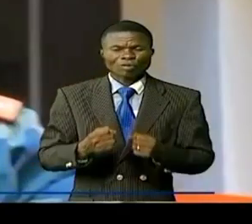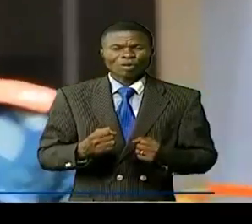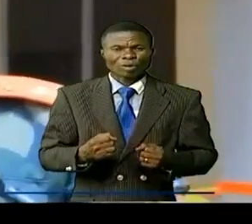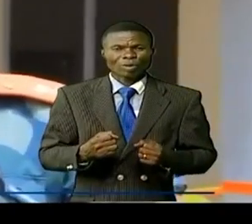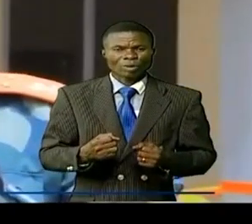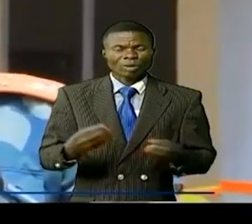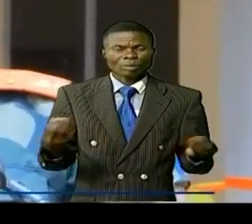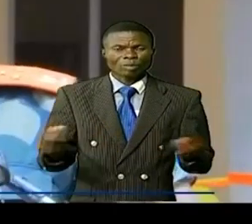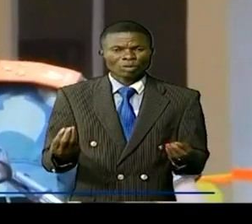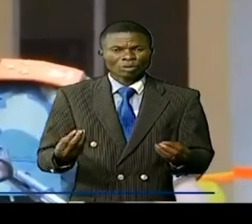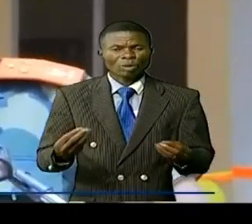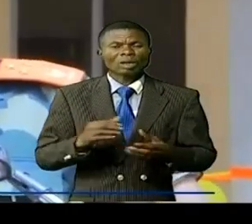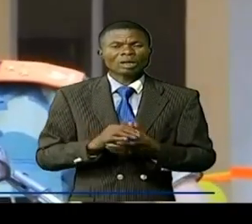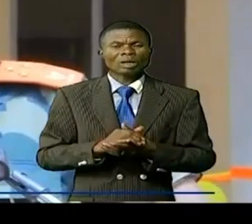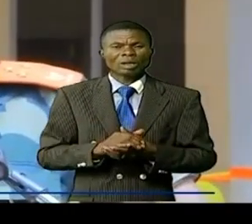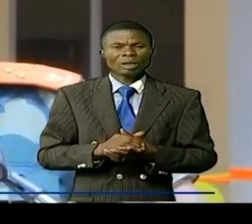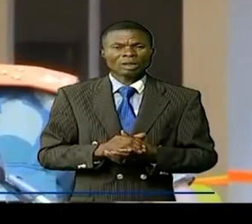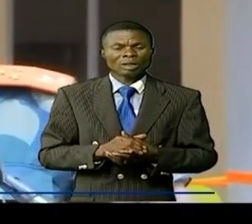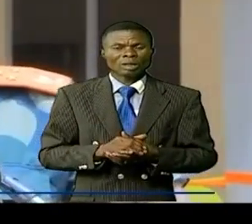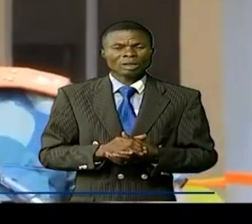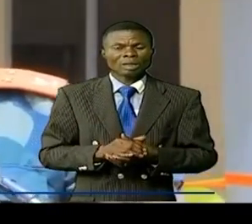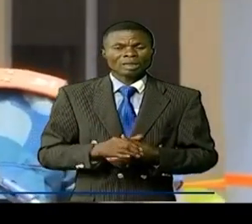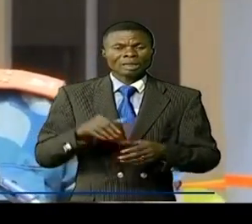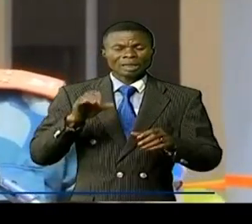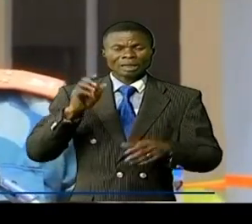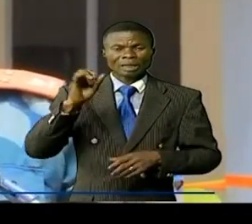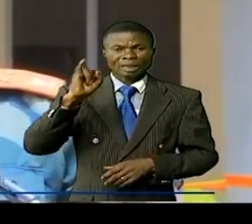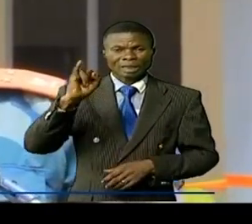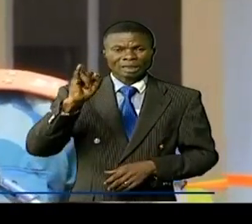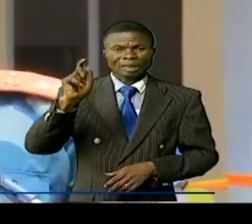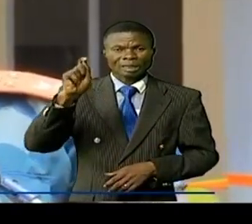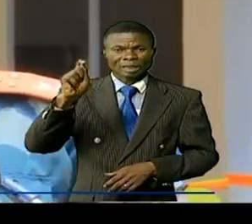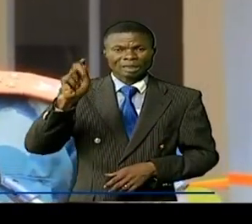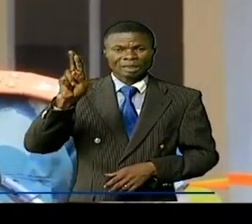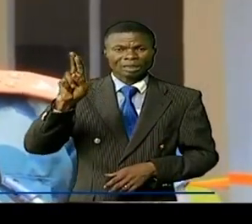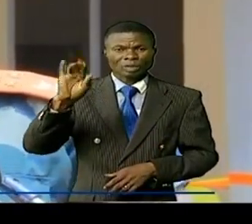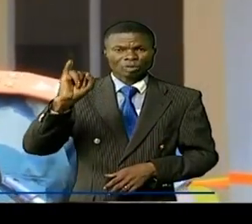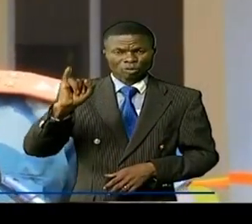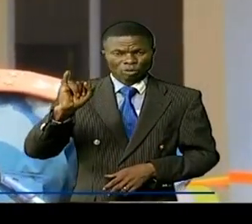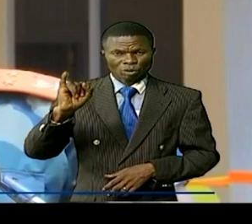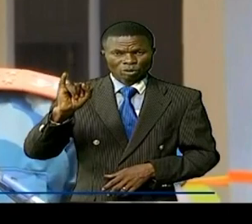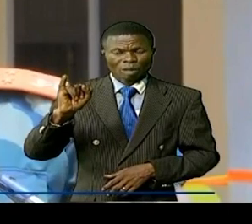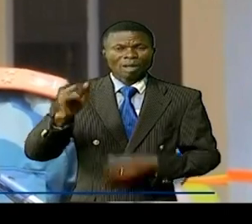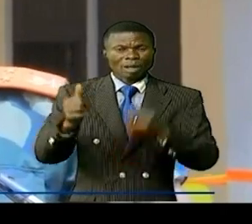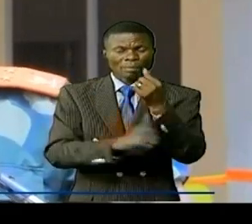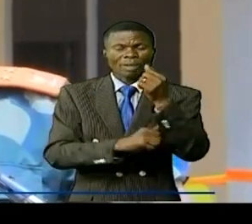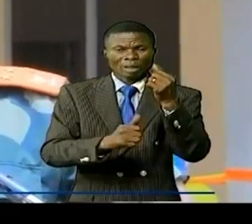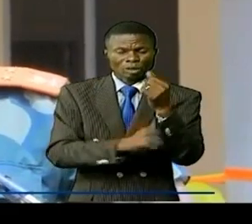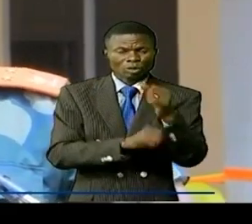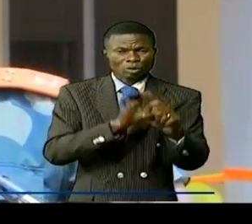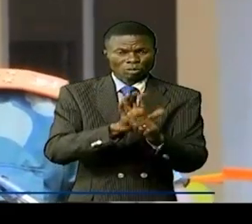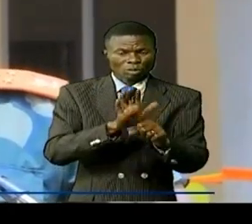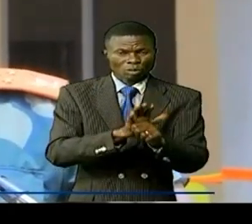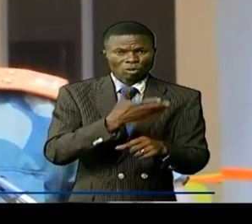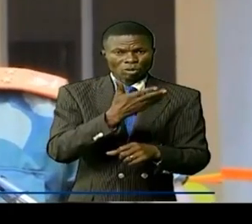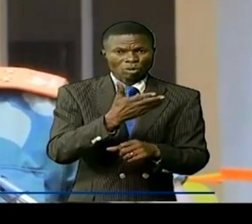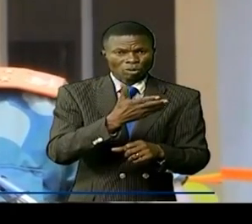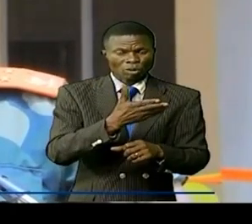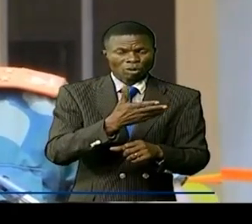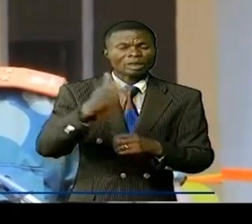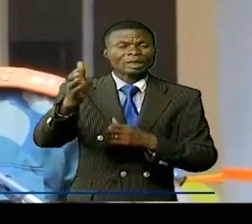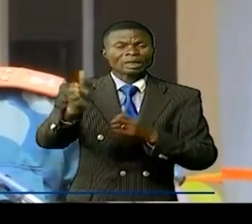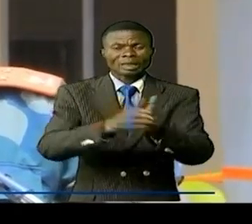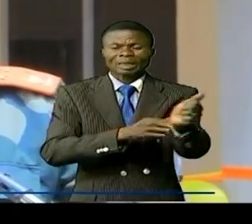parce que en Ituri, au moment où les gens sont en train de détruire